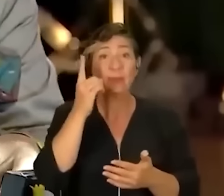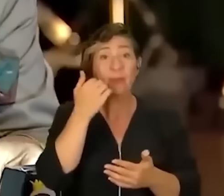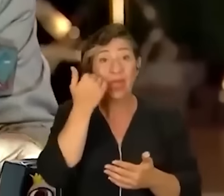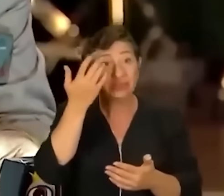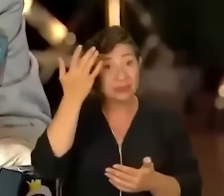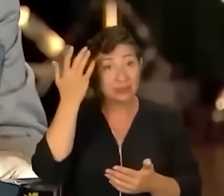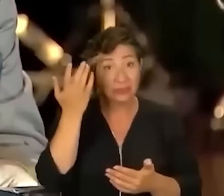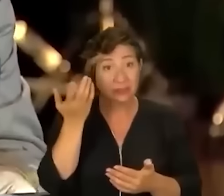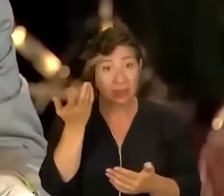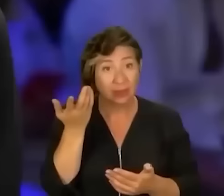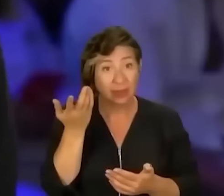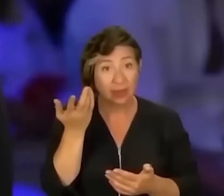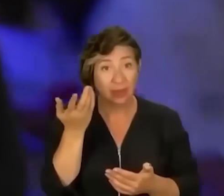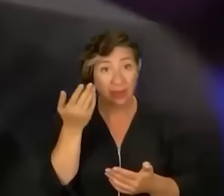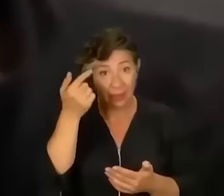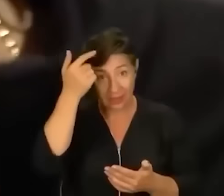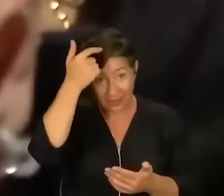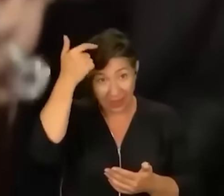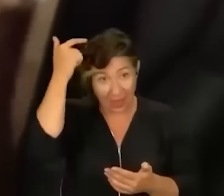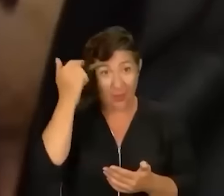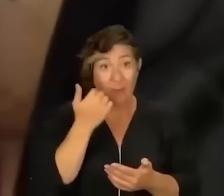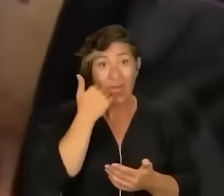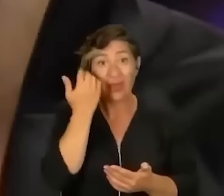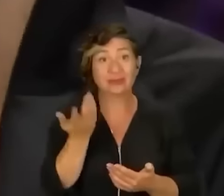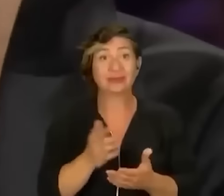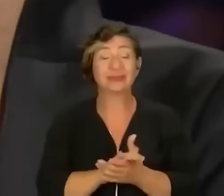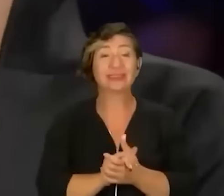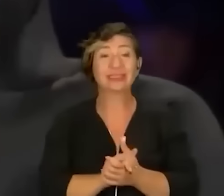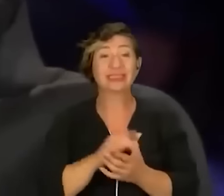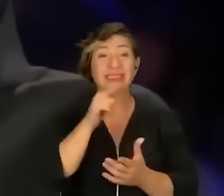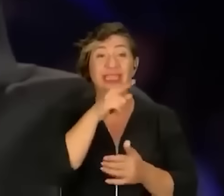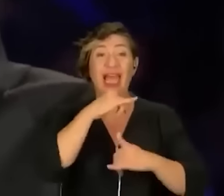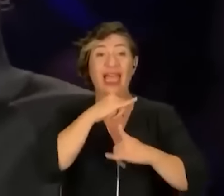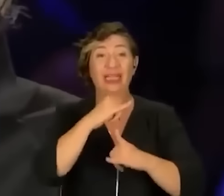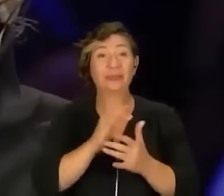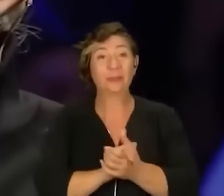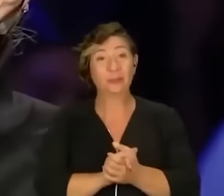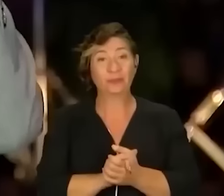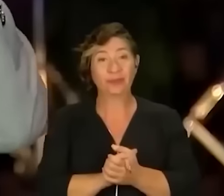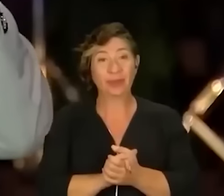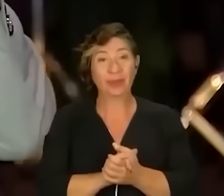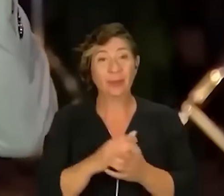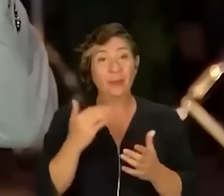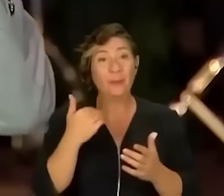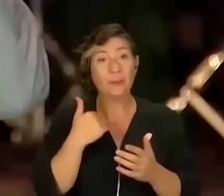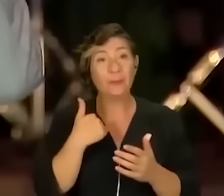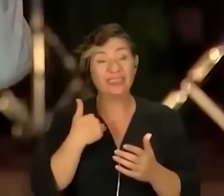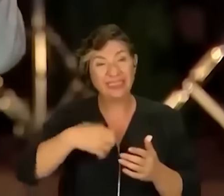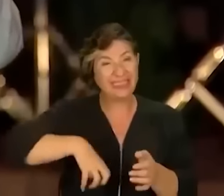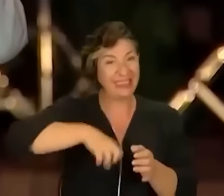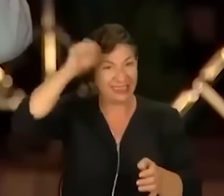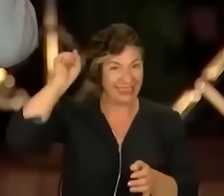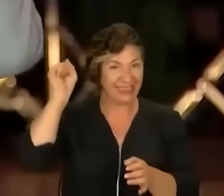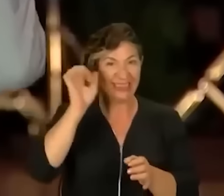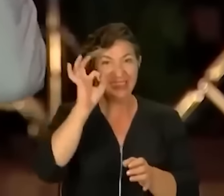Bembeyaz bakın. Nerede? Bakın dibine bakın. Ya, bembeyaz. Sizden çok farklı değil. Ben sıfıra